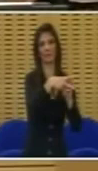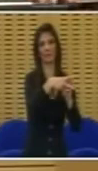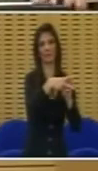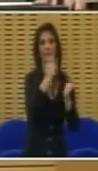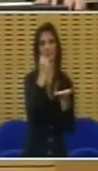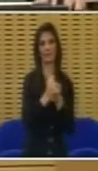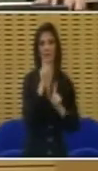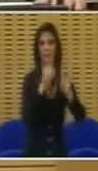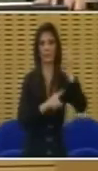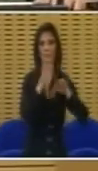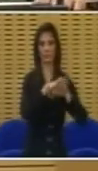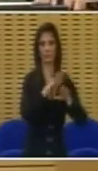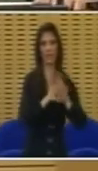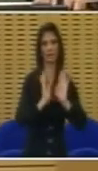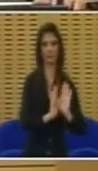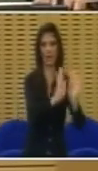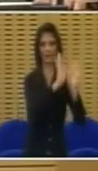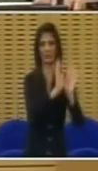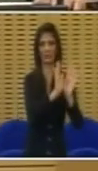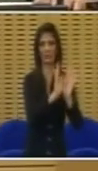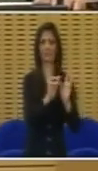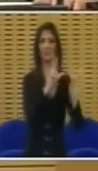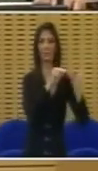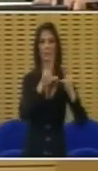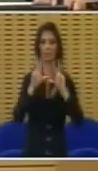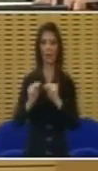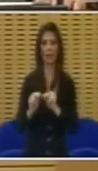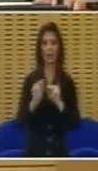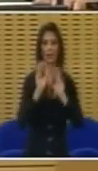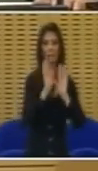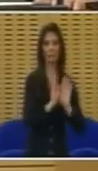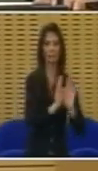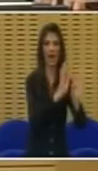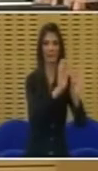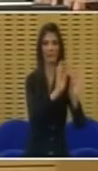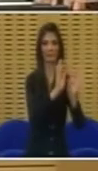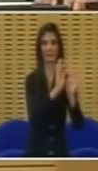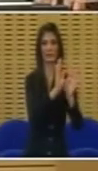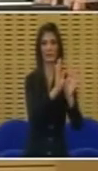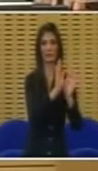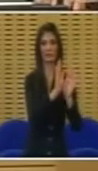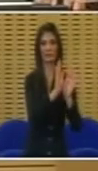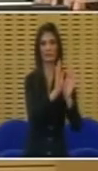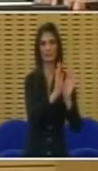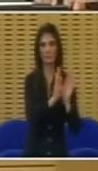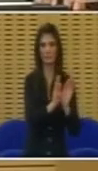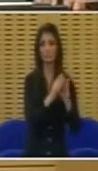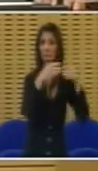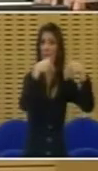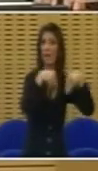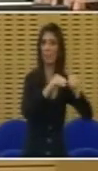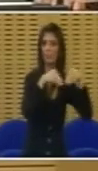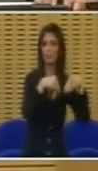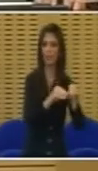της. Παραγνώρισε επίσης σκανδαλώδεις συναλλαγές. Μια από αυτές, η πώληση των υποκαταστημάτων